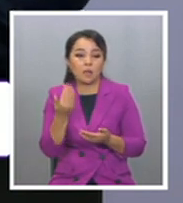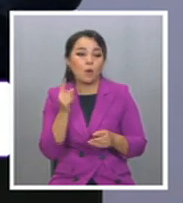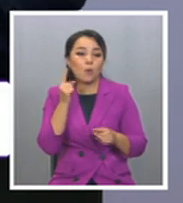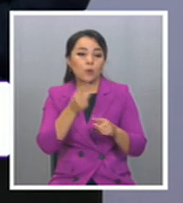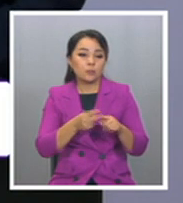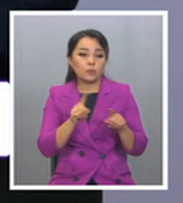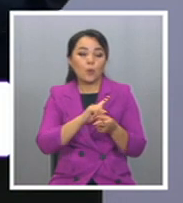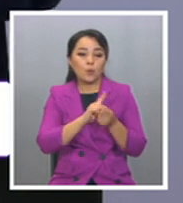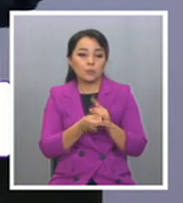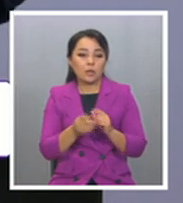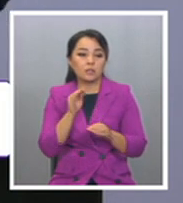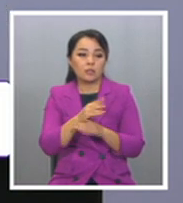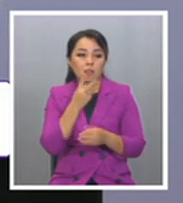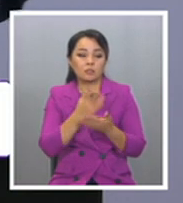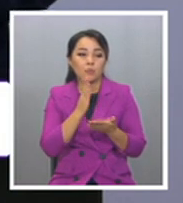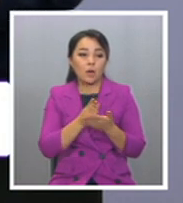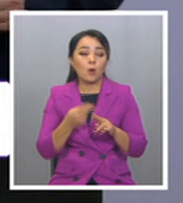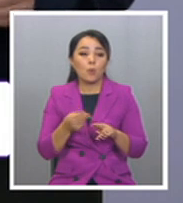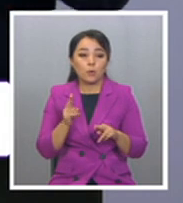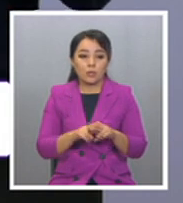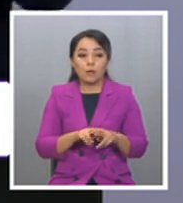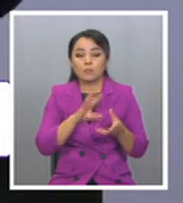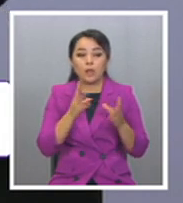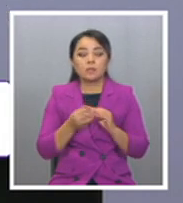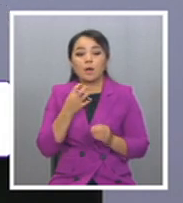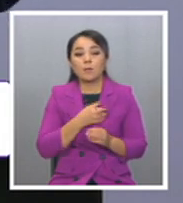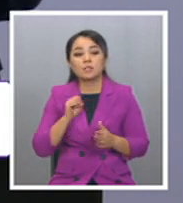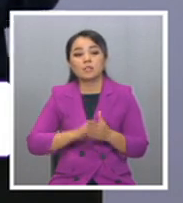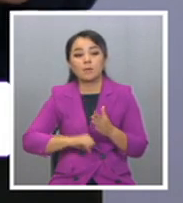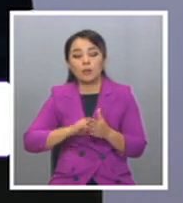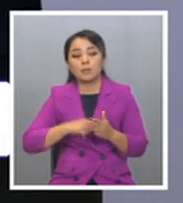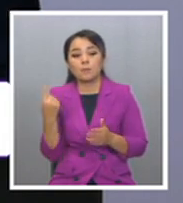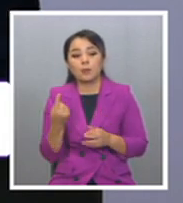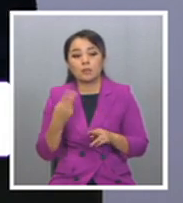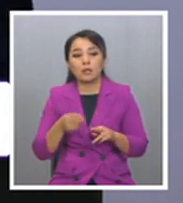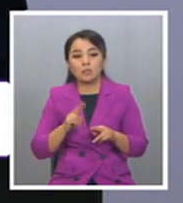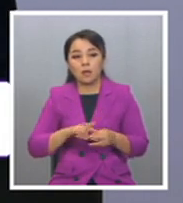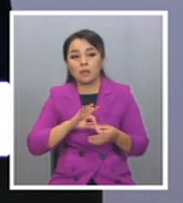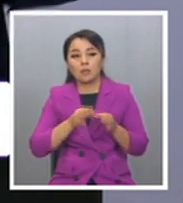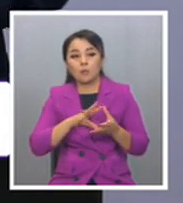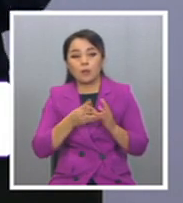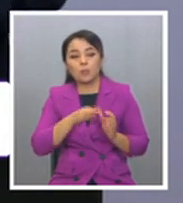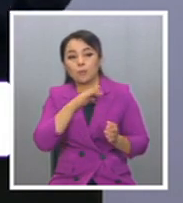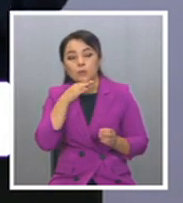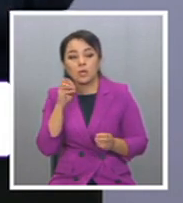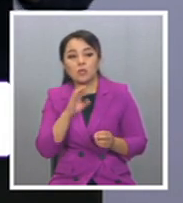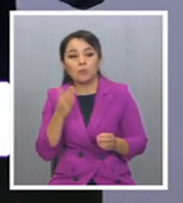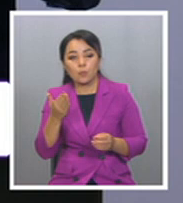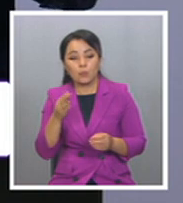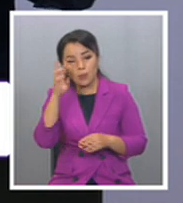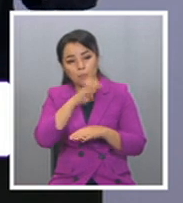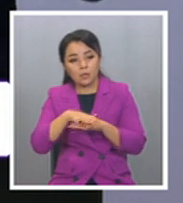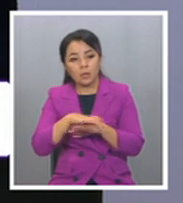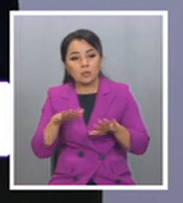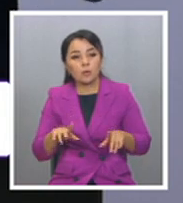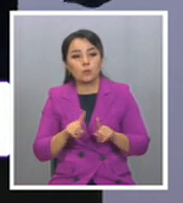өзгеріс алып келді. Оның ең негізгі себептерінің бірі енді көптеген Еуропа мемлекеттері не істей